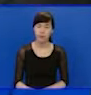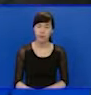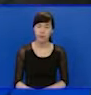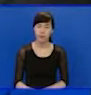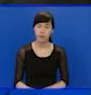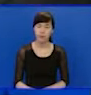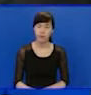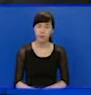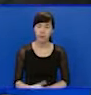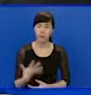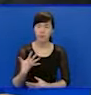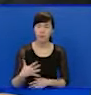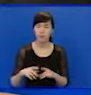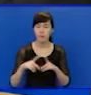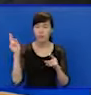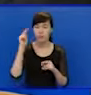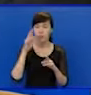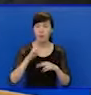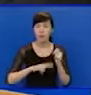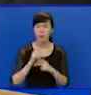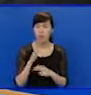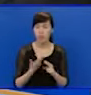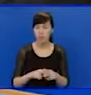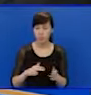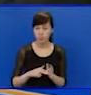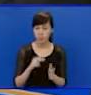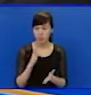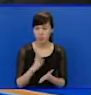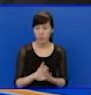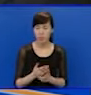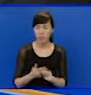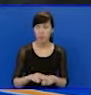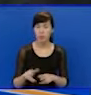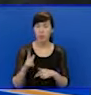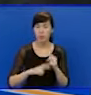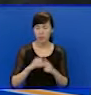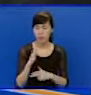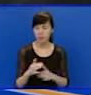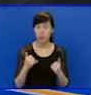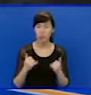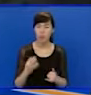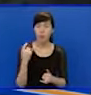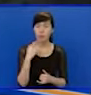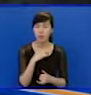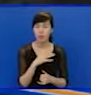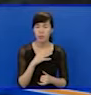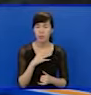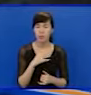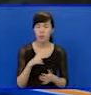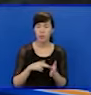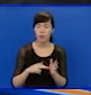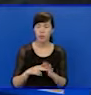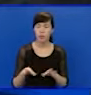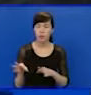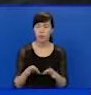Жаңағы 5 мектеп соғылады деп айтқан болса, ол жоспарда бар, ол мектептер соғылады. Қазір бірнеше жобалық